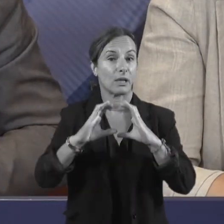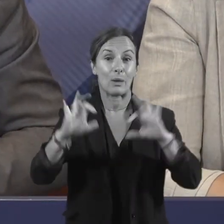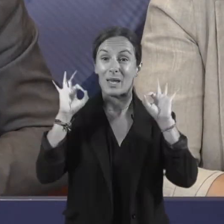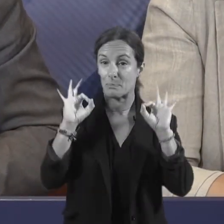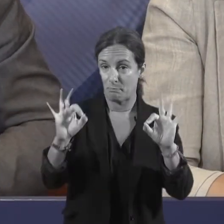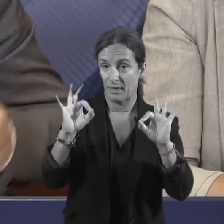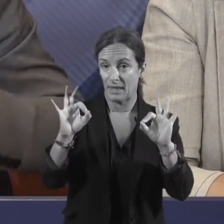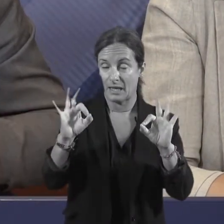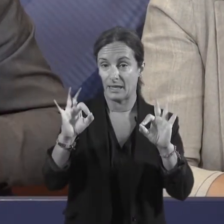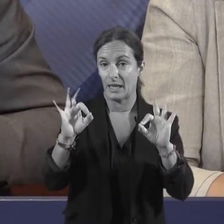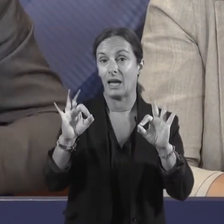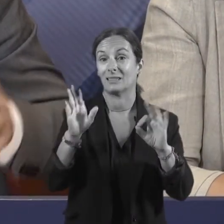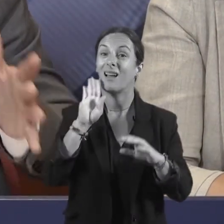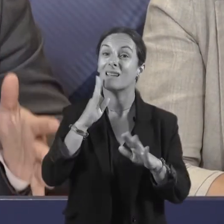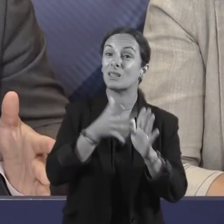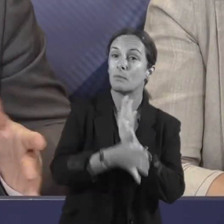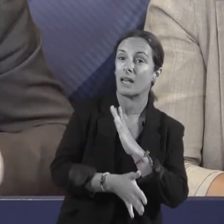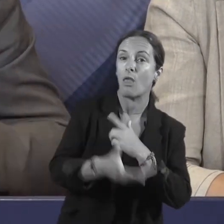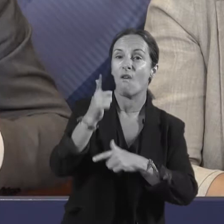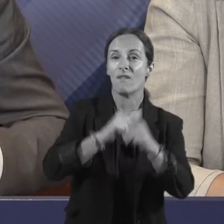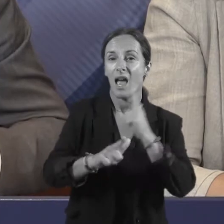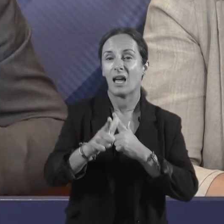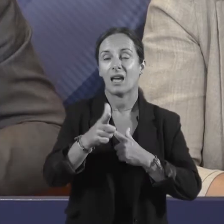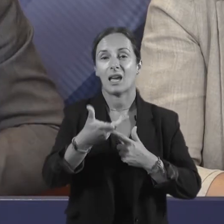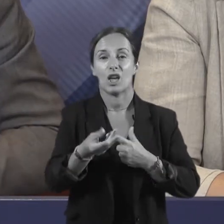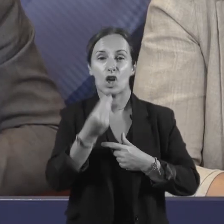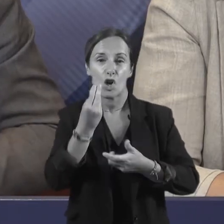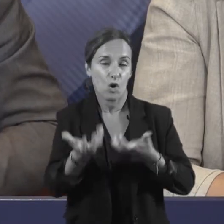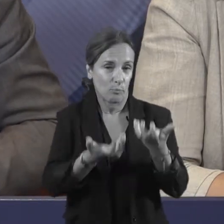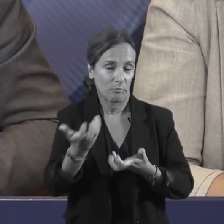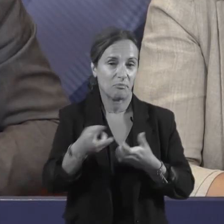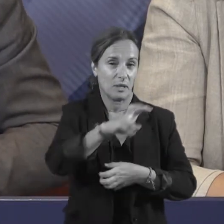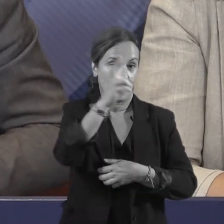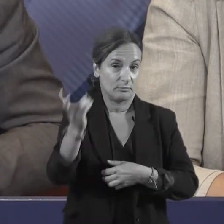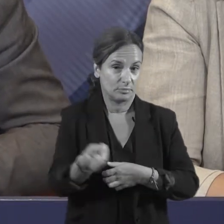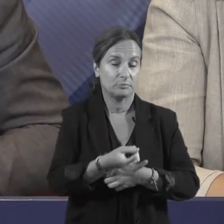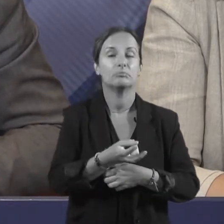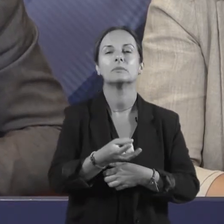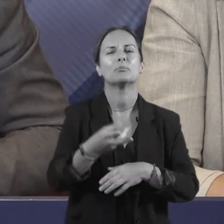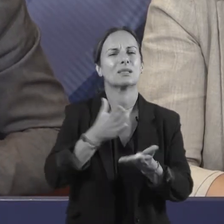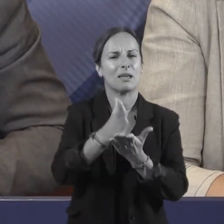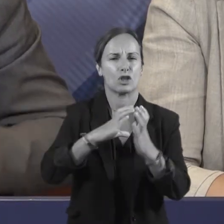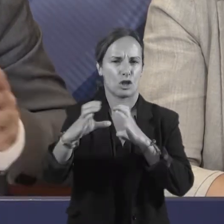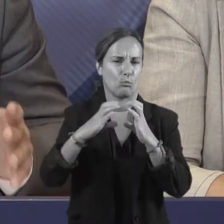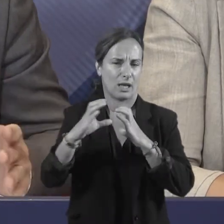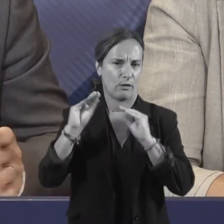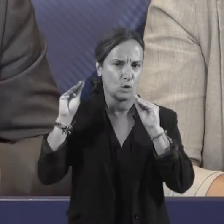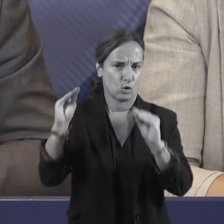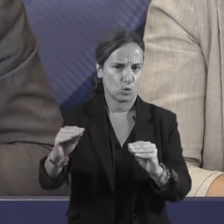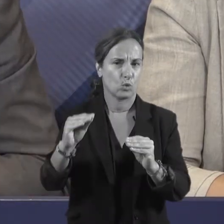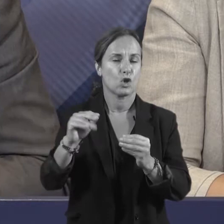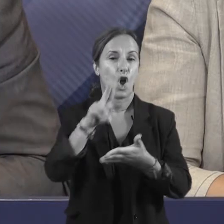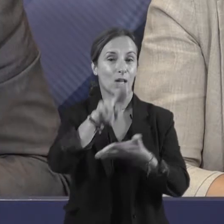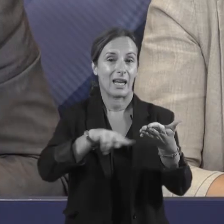especialitzats en els productes abans indicats i també en els mitjans de comunicació generalistes del Regne Unit,